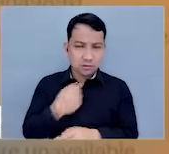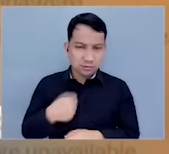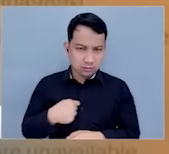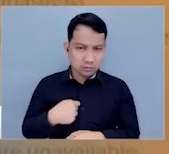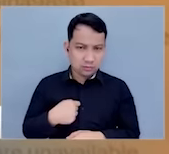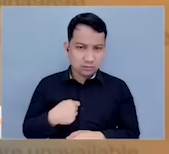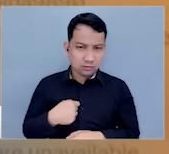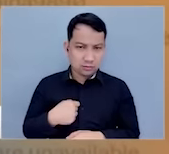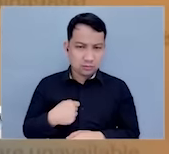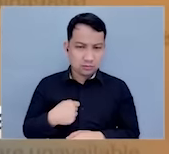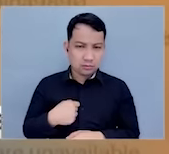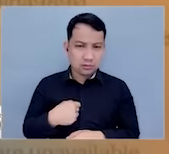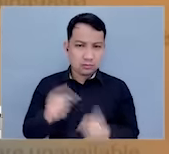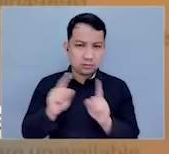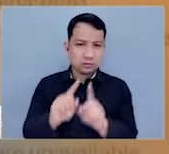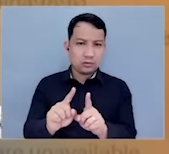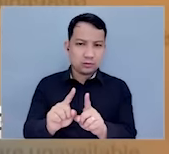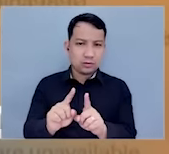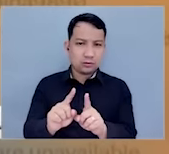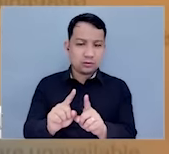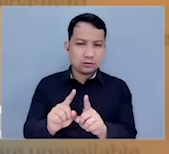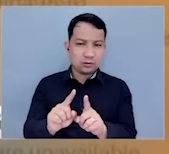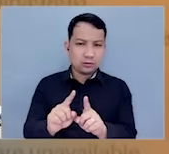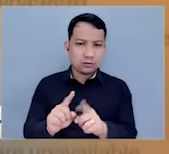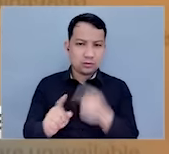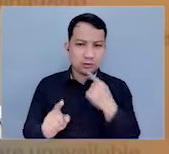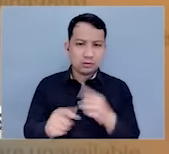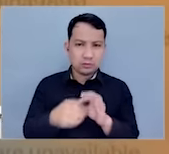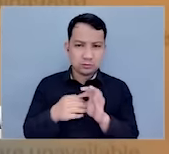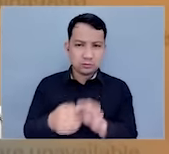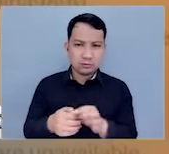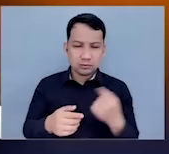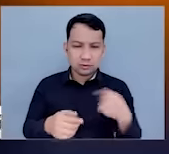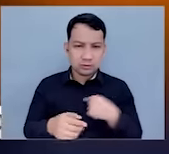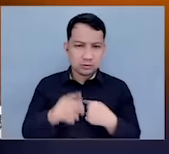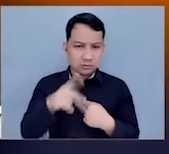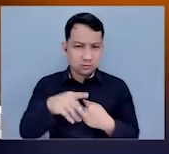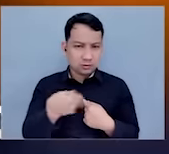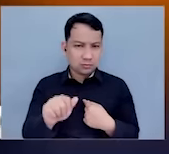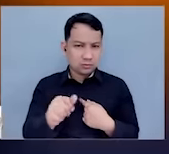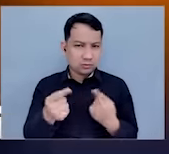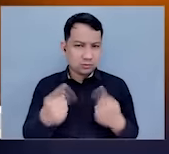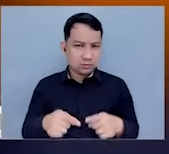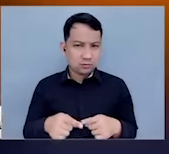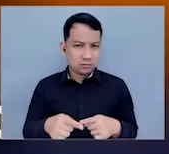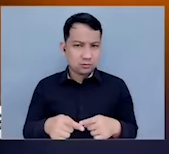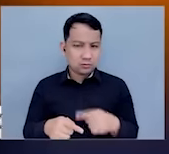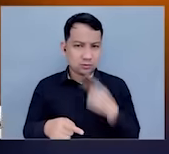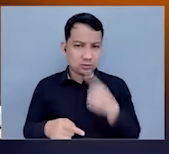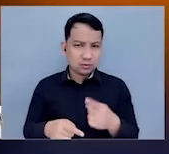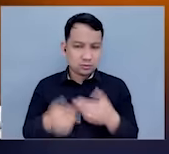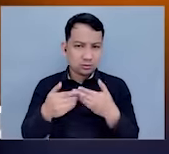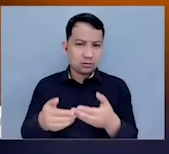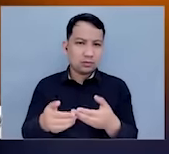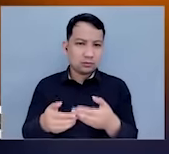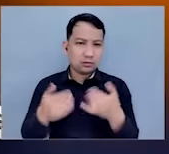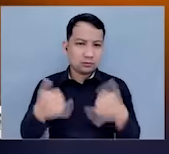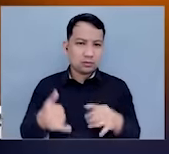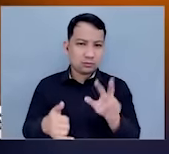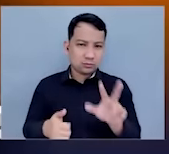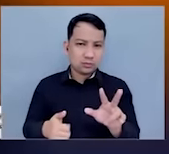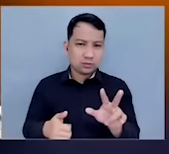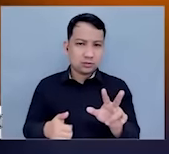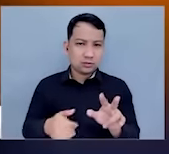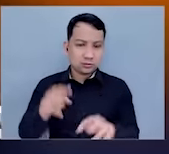naglalakad papuntang banyo. Wala pa namang pahayag ang PBA sa insidente. Samantala, tuloy ang Game 3 sa Miyerkules sa